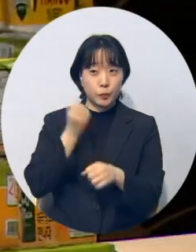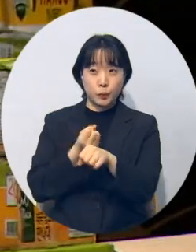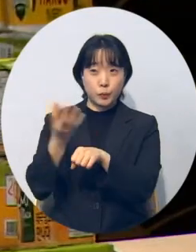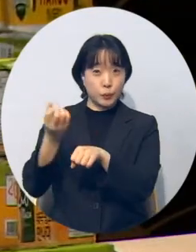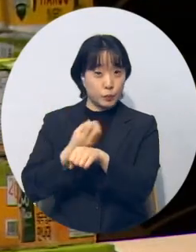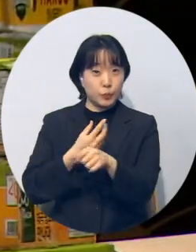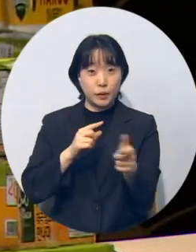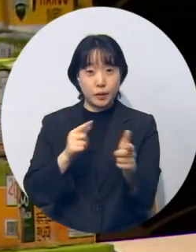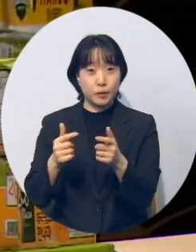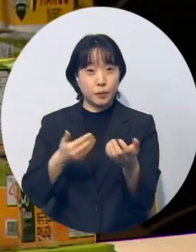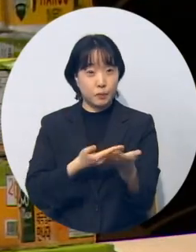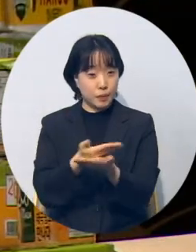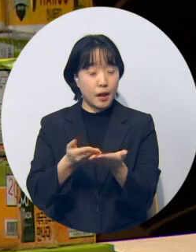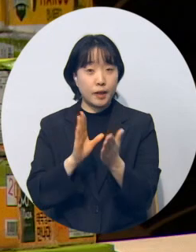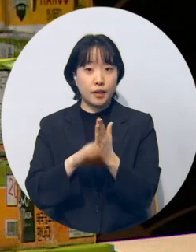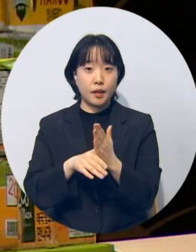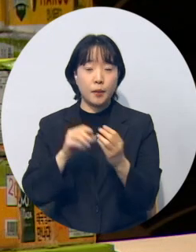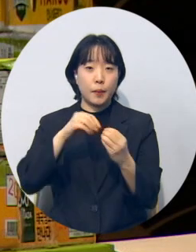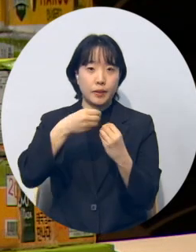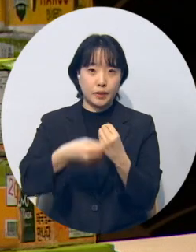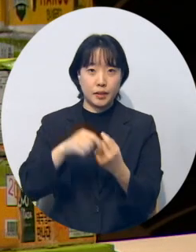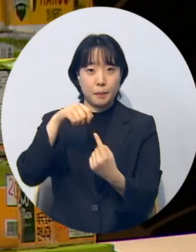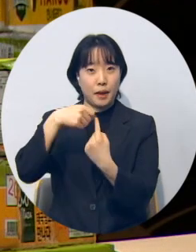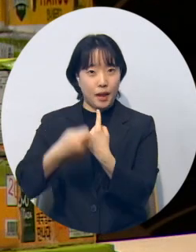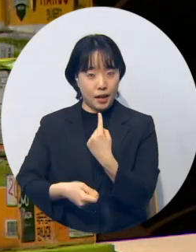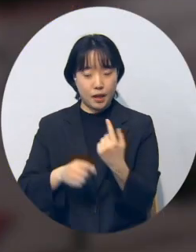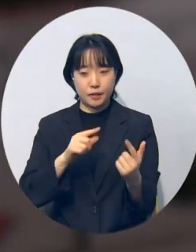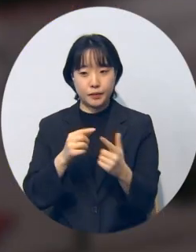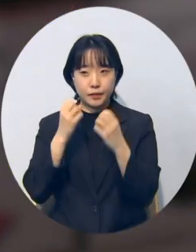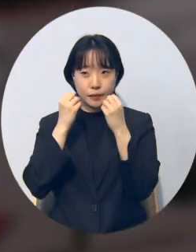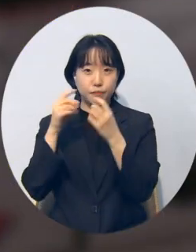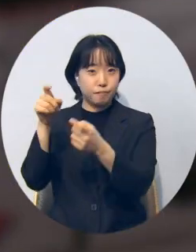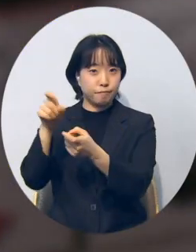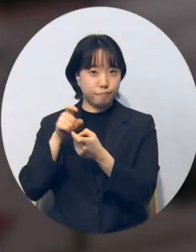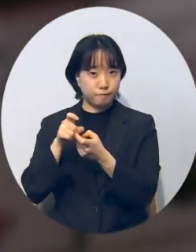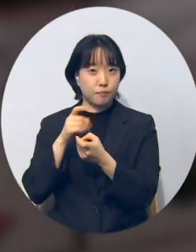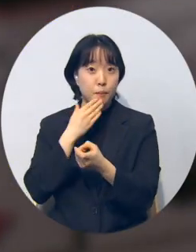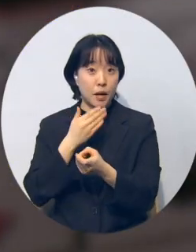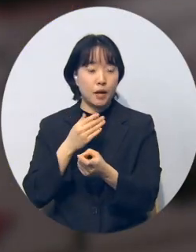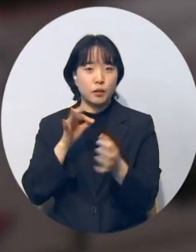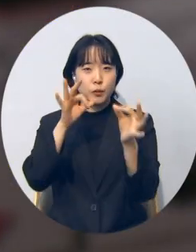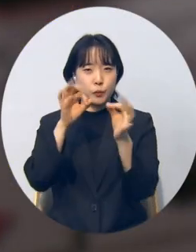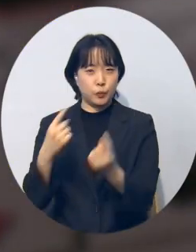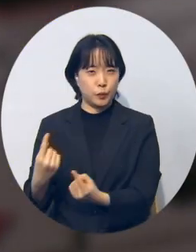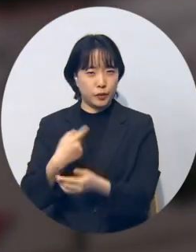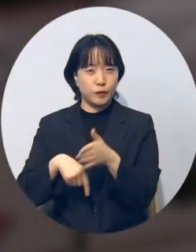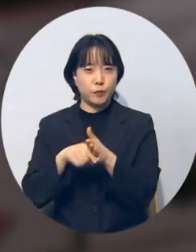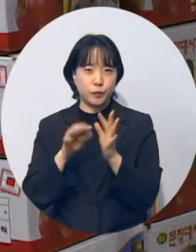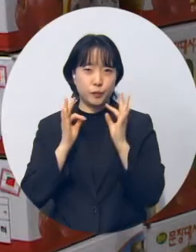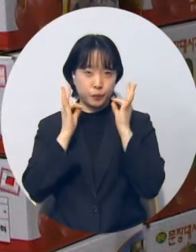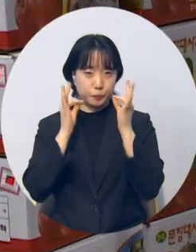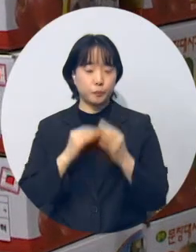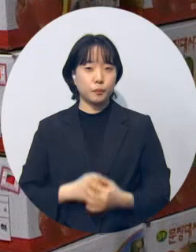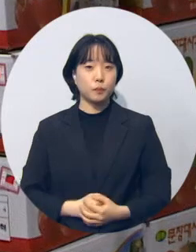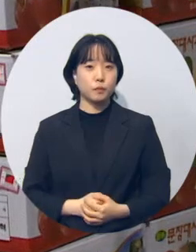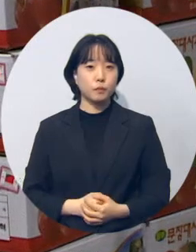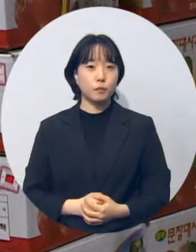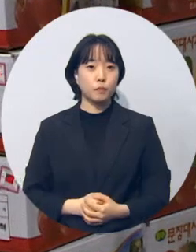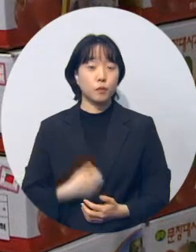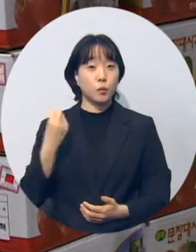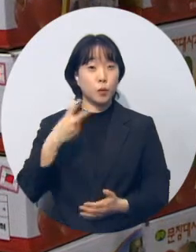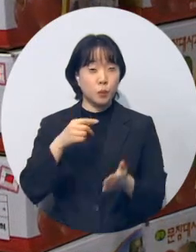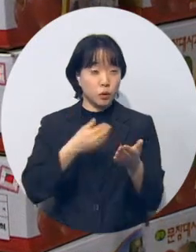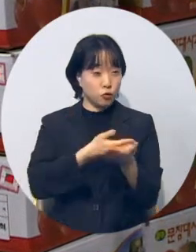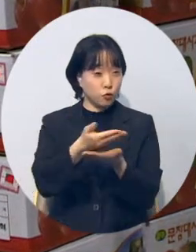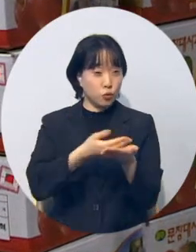한국농수산식품유통공사를 통해 오렌지와 바나나를 직수입하는 등 직접 가격 인하를 유도할 방침입니다. 농산물 유통비용 절감